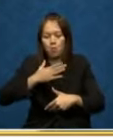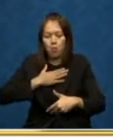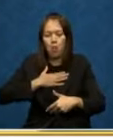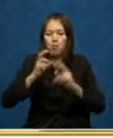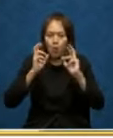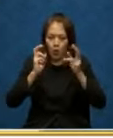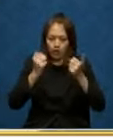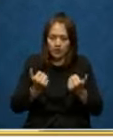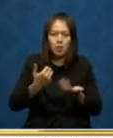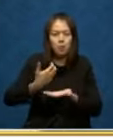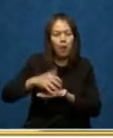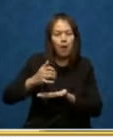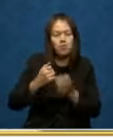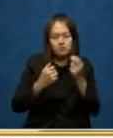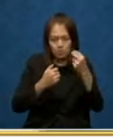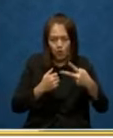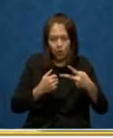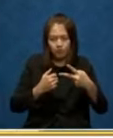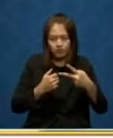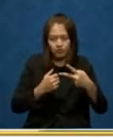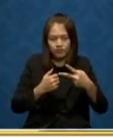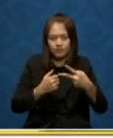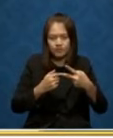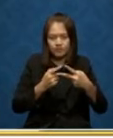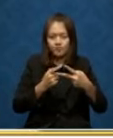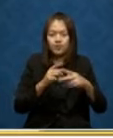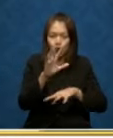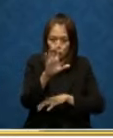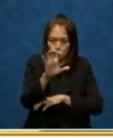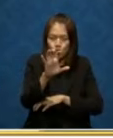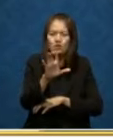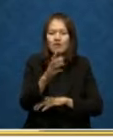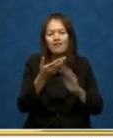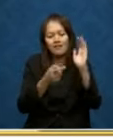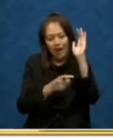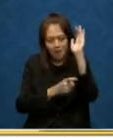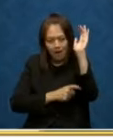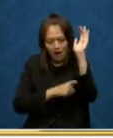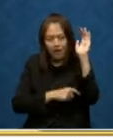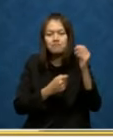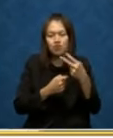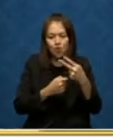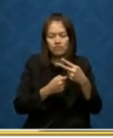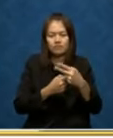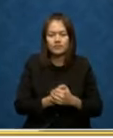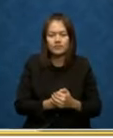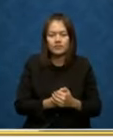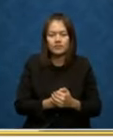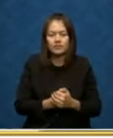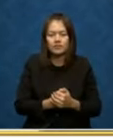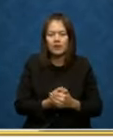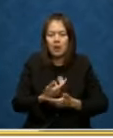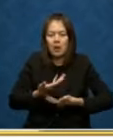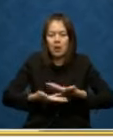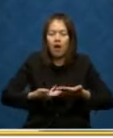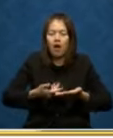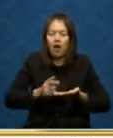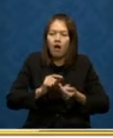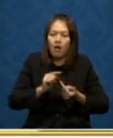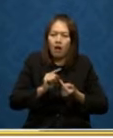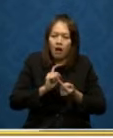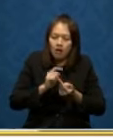มันมีหลักๆอยู่ 2เรื่องก็คือเรื่องกุ้งแล้วก็คือเรื่องยางพาราเพราะฉะนั้นในการที่จะไปขยายความหรือไป